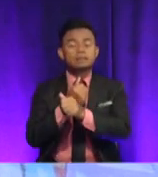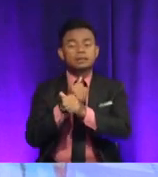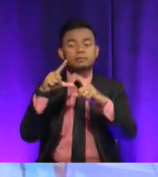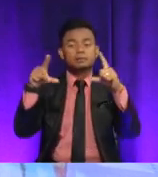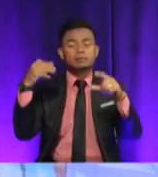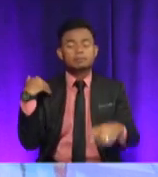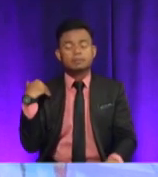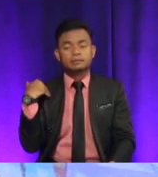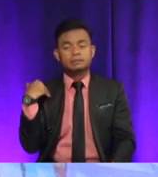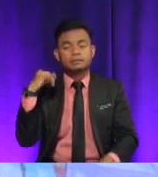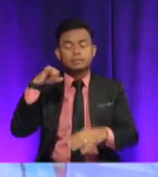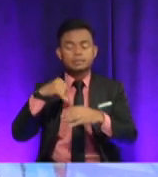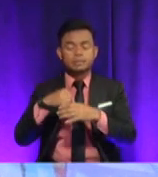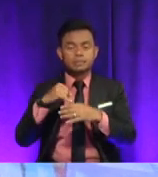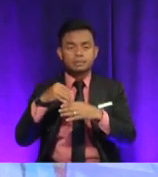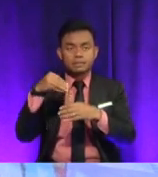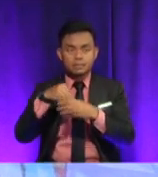di zaman ini